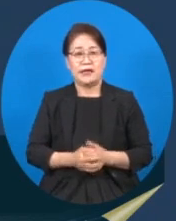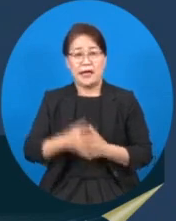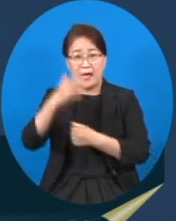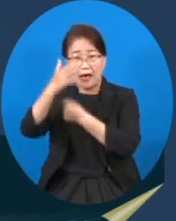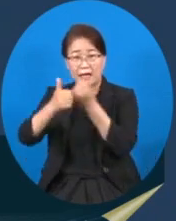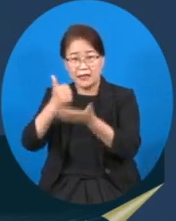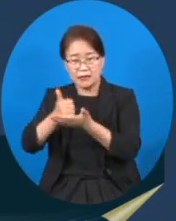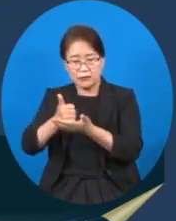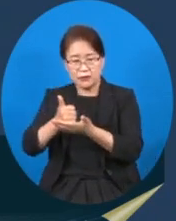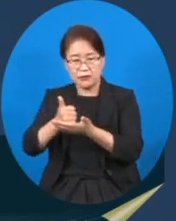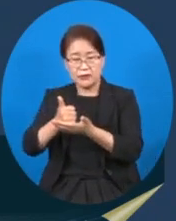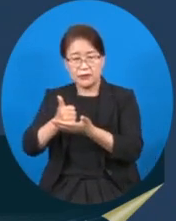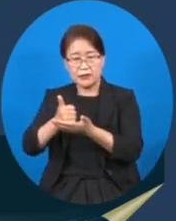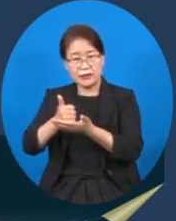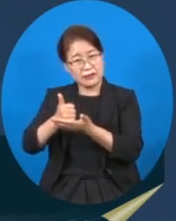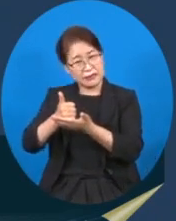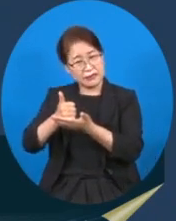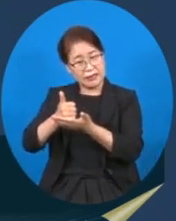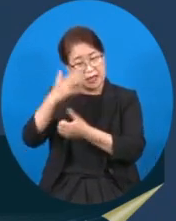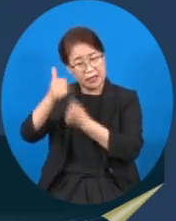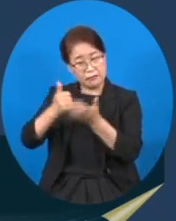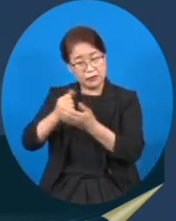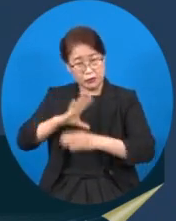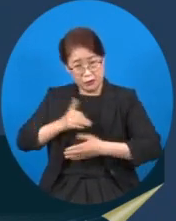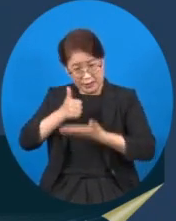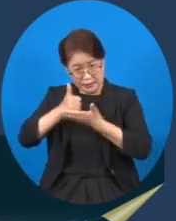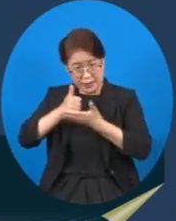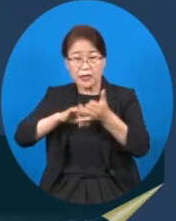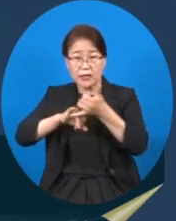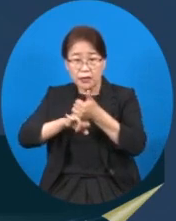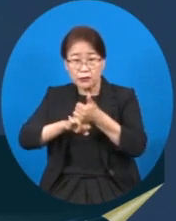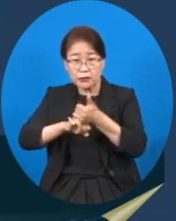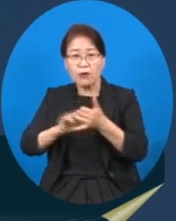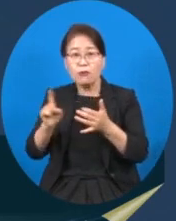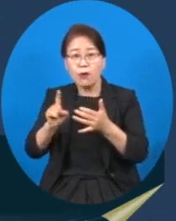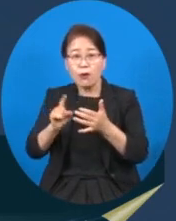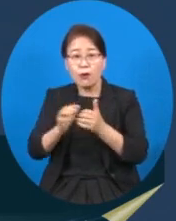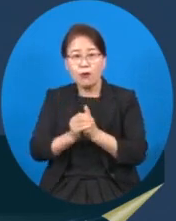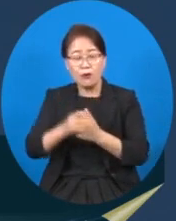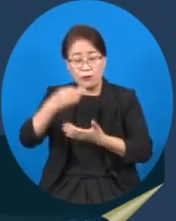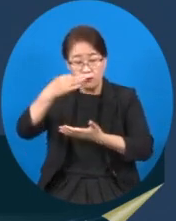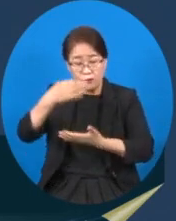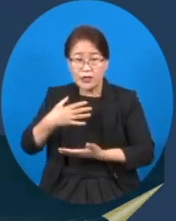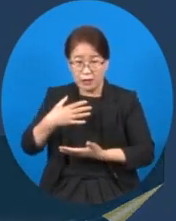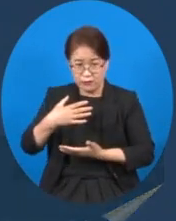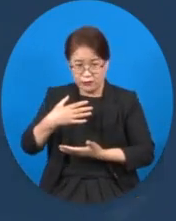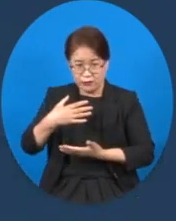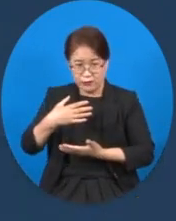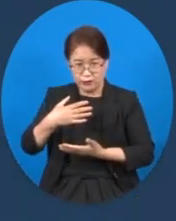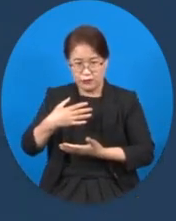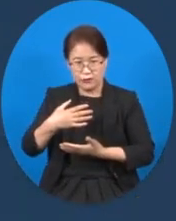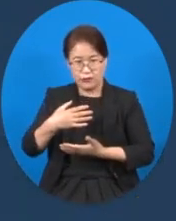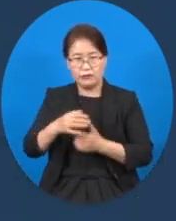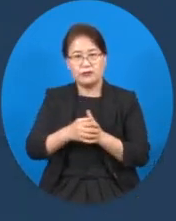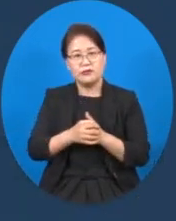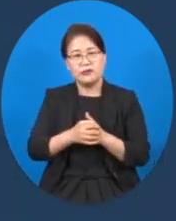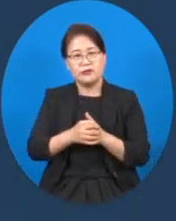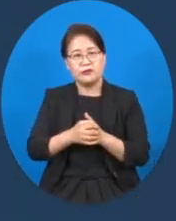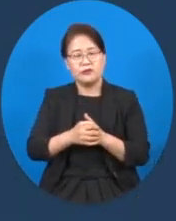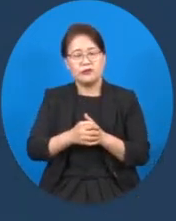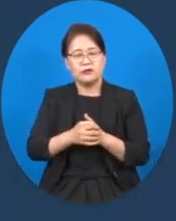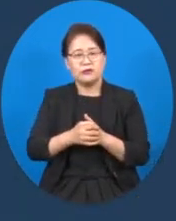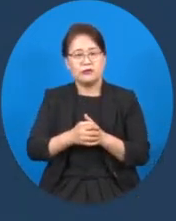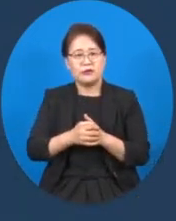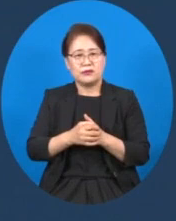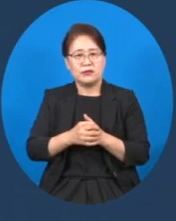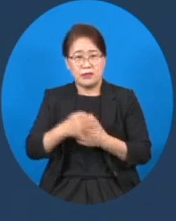하나님은요, 당신을 경외하는 자들에게 뭘 약속하시냐면 재물을 약속하셨어요. 물질에들 능을 허락해 주신다는